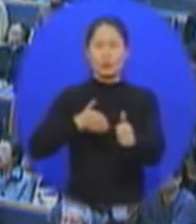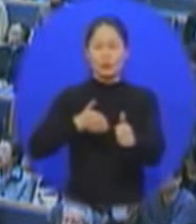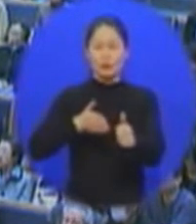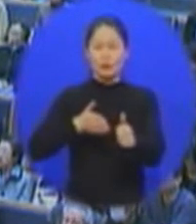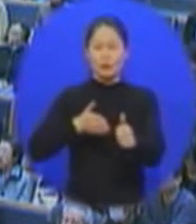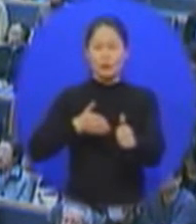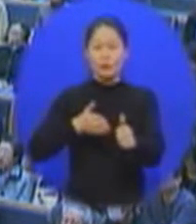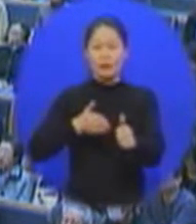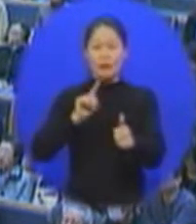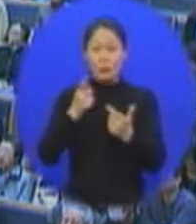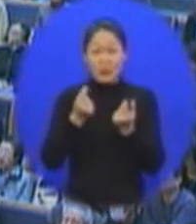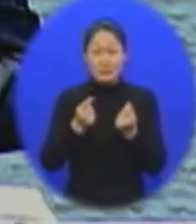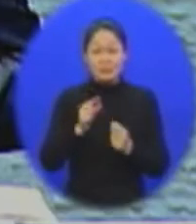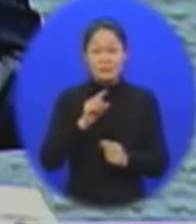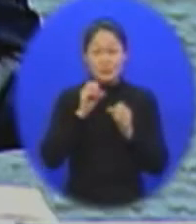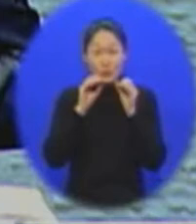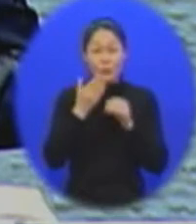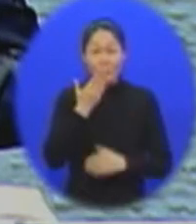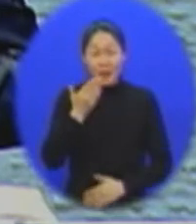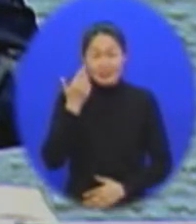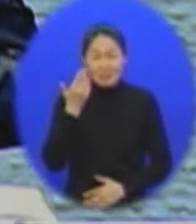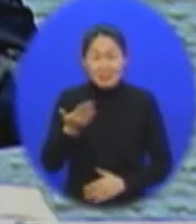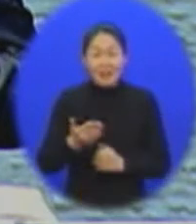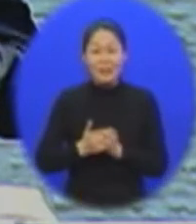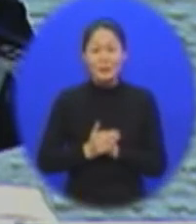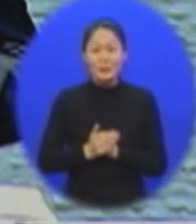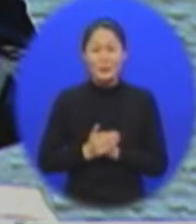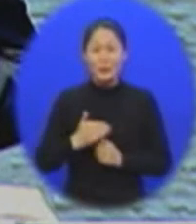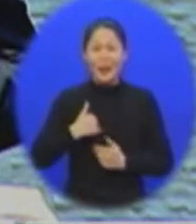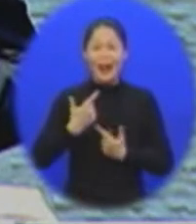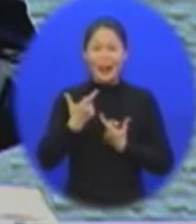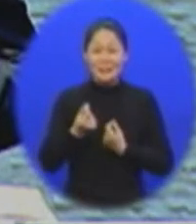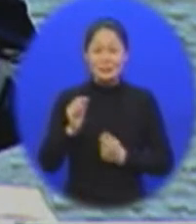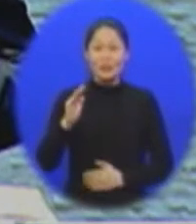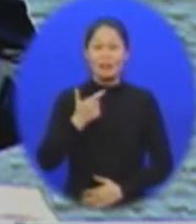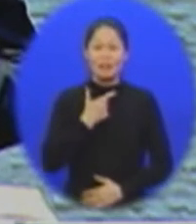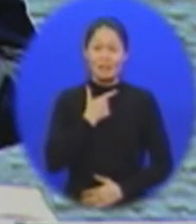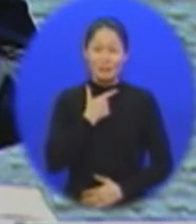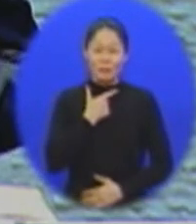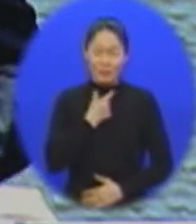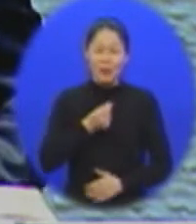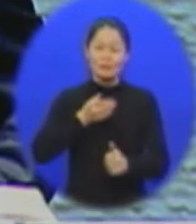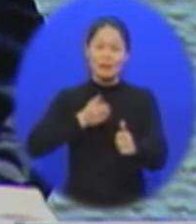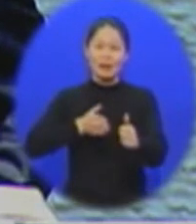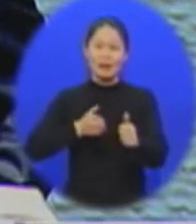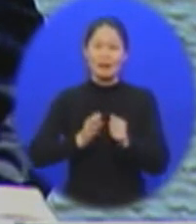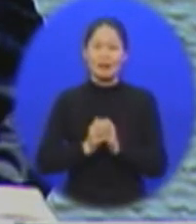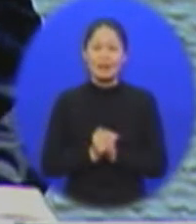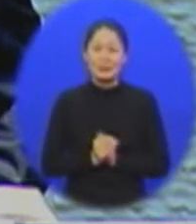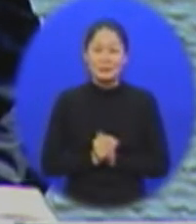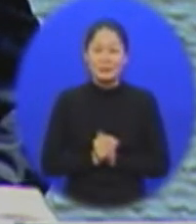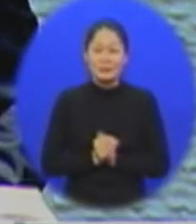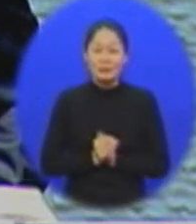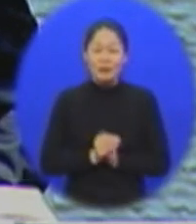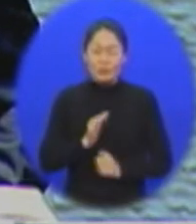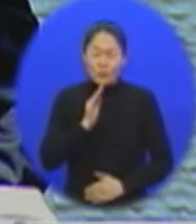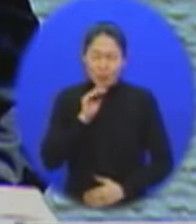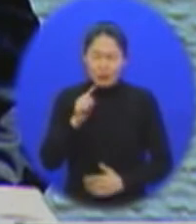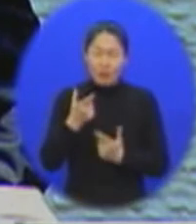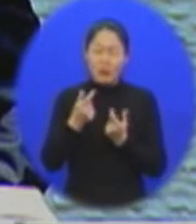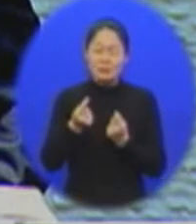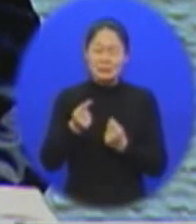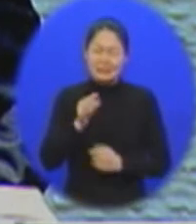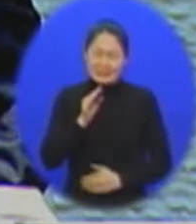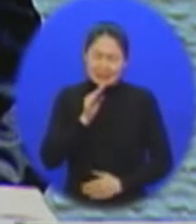그렇게 전도할 수 있습니까 나가지 되기 바랍니다 이것이 진짜 정도